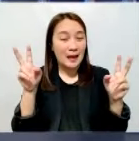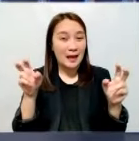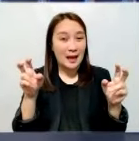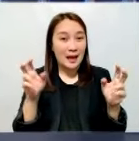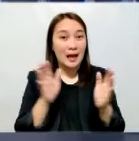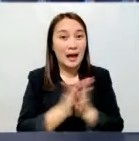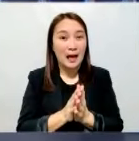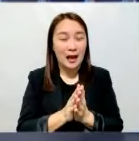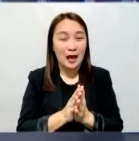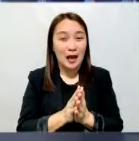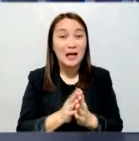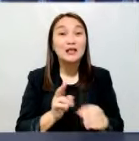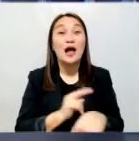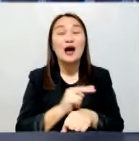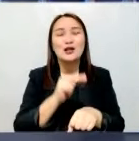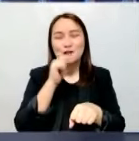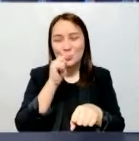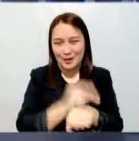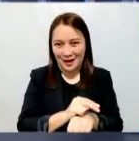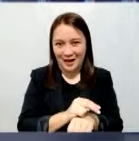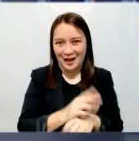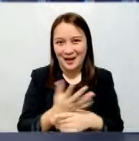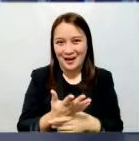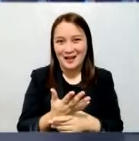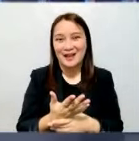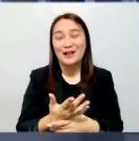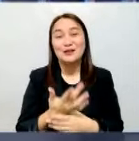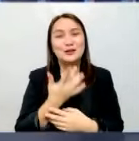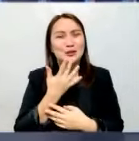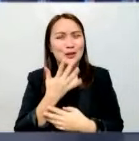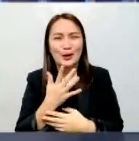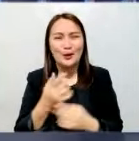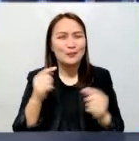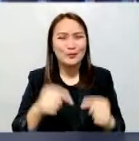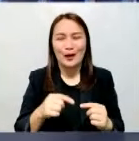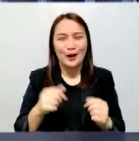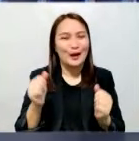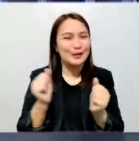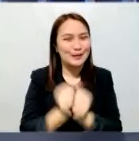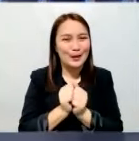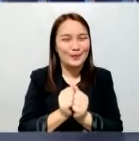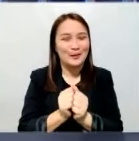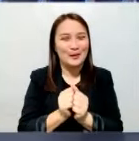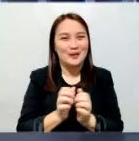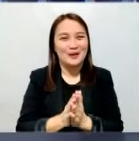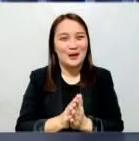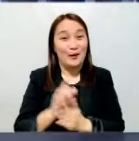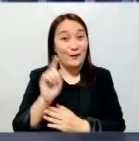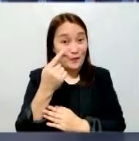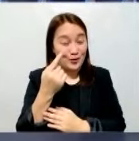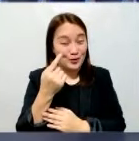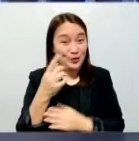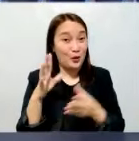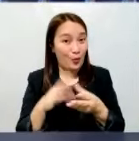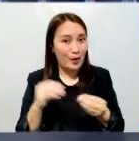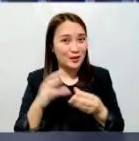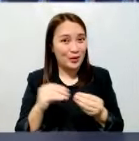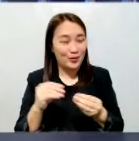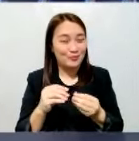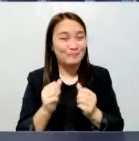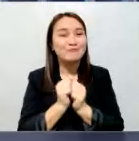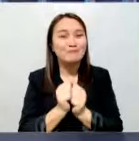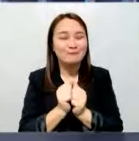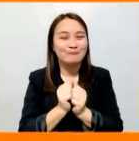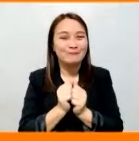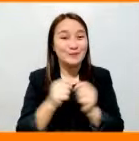pantanggal-umay, naririto na rin sa News 5. At sa patikim para sa unang salbo ng kanyang mga kwento, makakasama natin siya ngayong